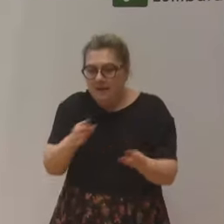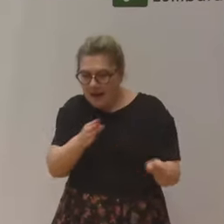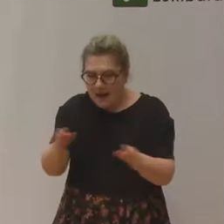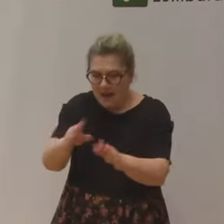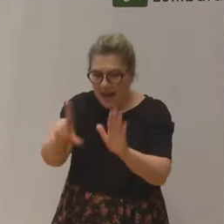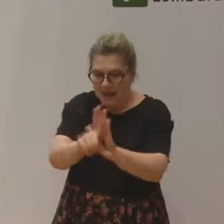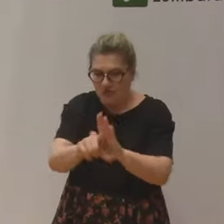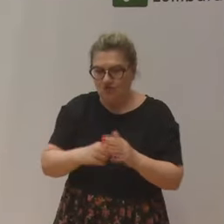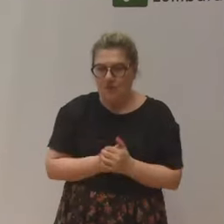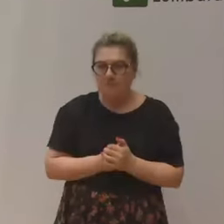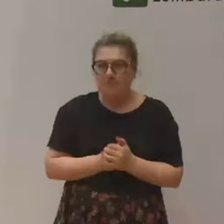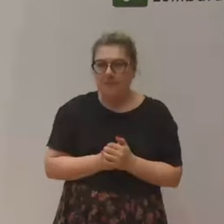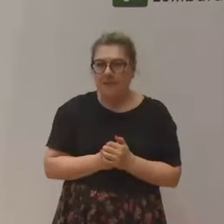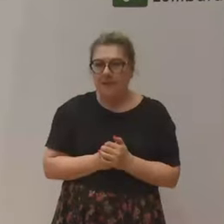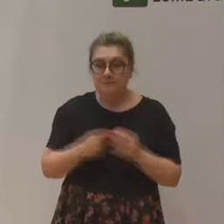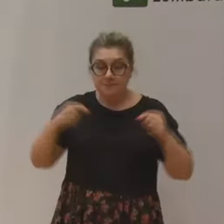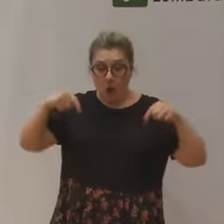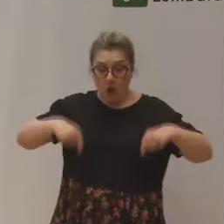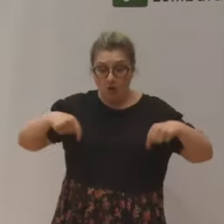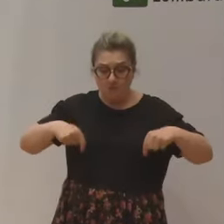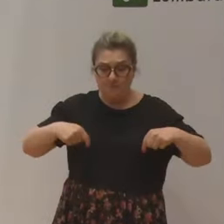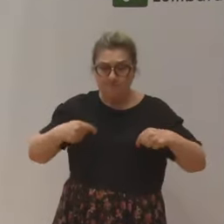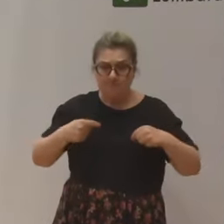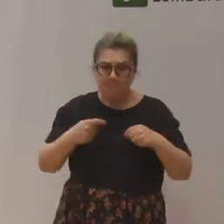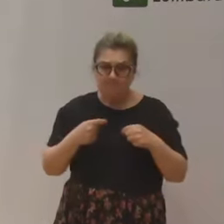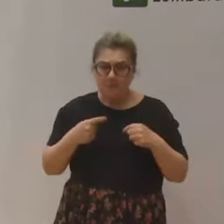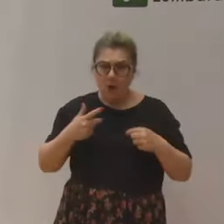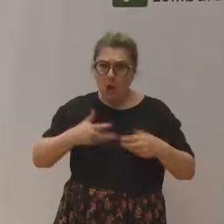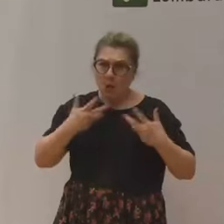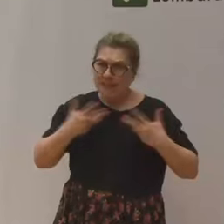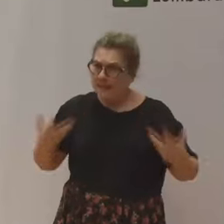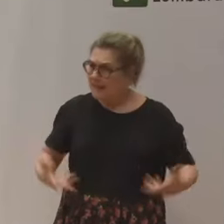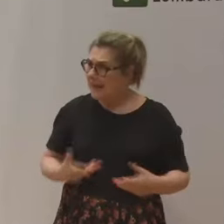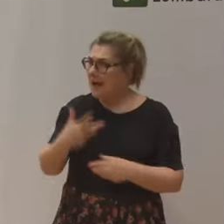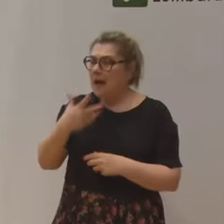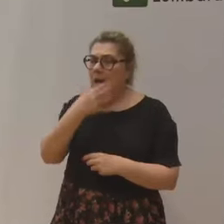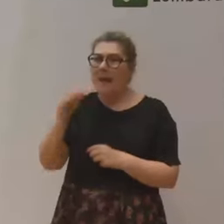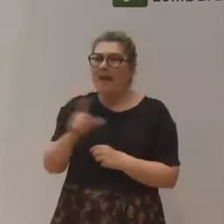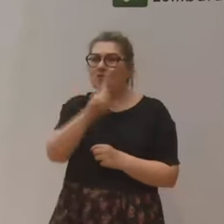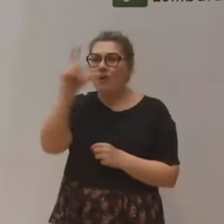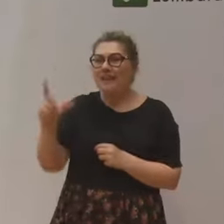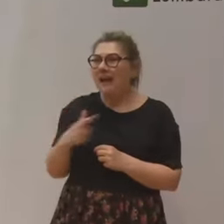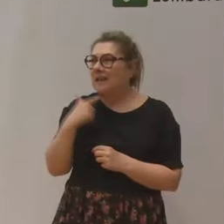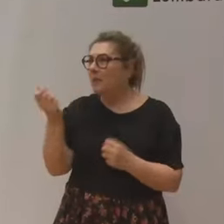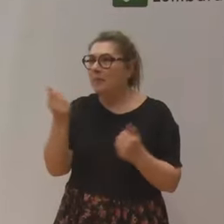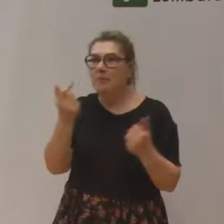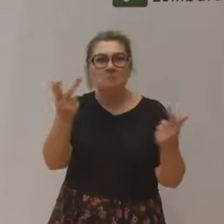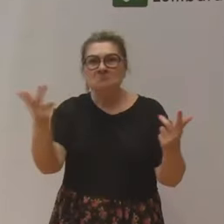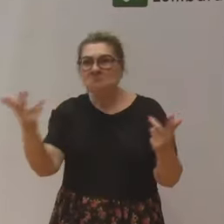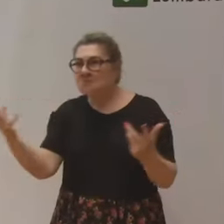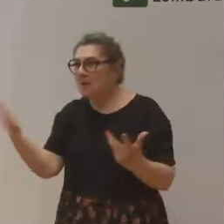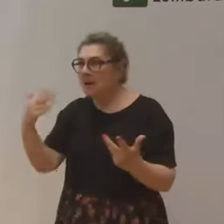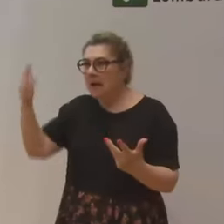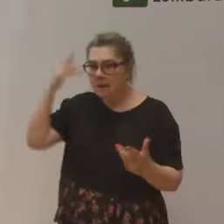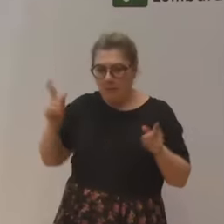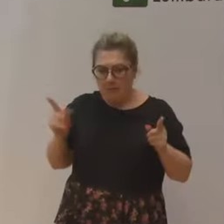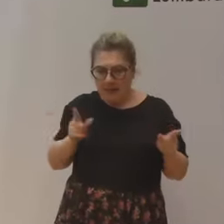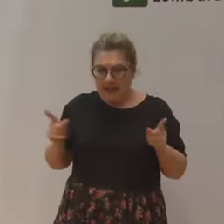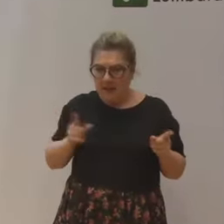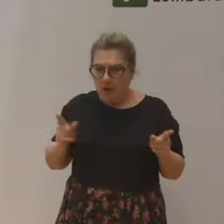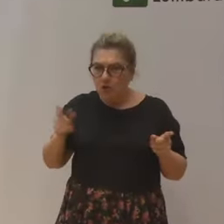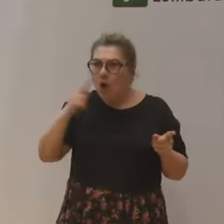direzione. Ora, oggi dico sono molto contento ed è una bella giornata anche proprio per una questione quantitativa. C'è stato un periodo di tempo in